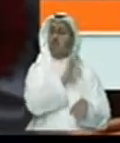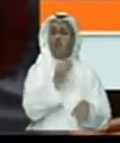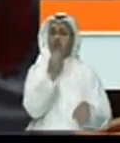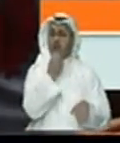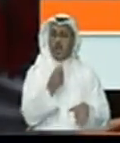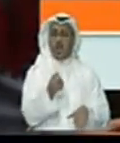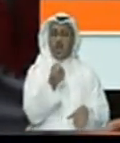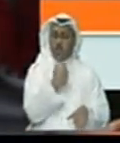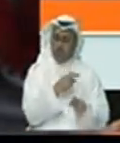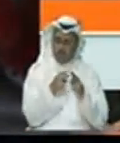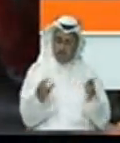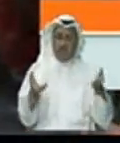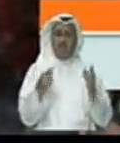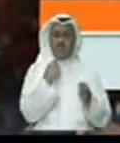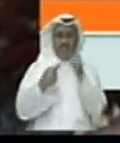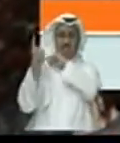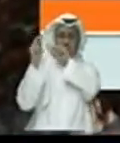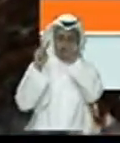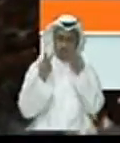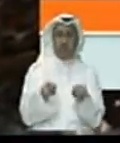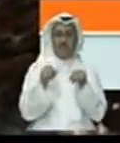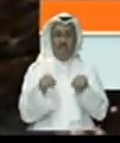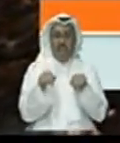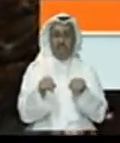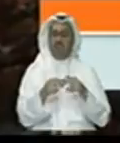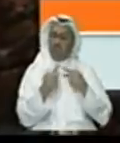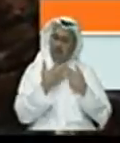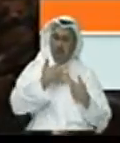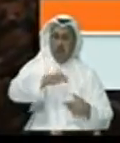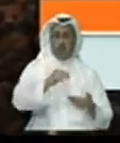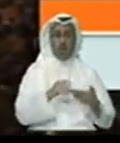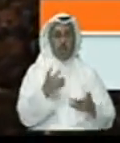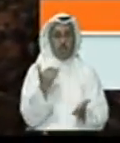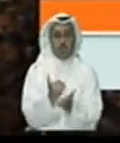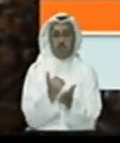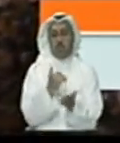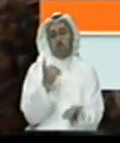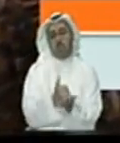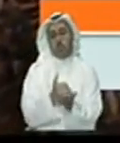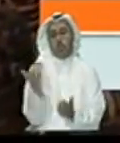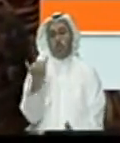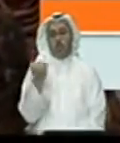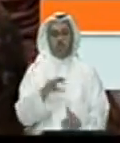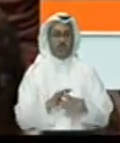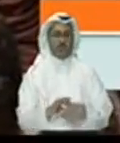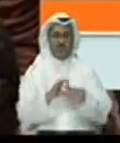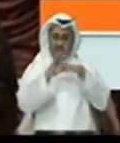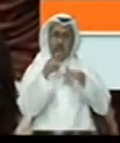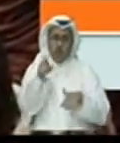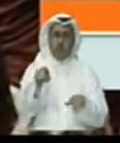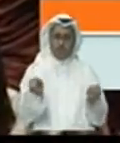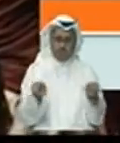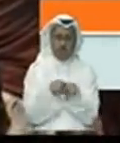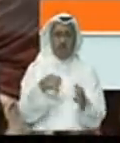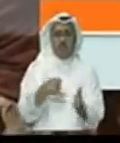والمحافظات في اليمن منذ مطلع العام الحالي، وذلك اتساقا مع الدور الإنساني الذي تتبناه المملكة ممثلة بمركز